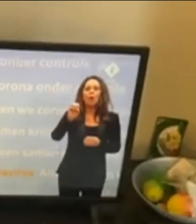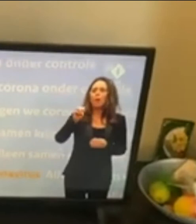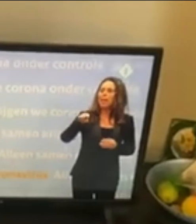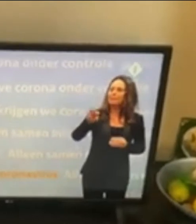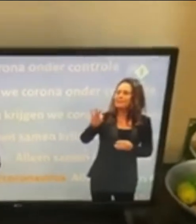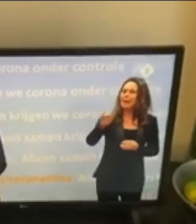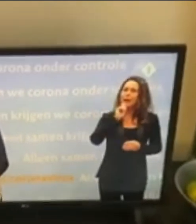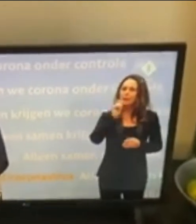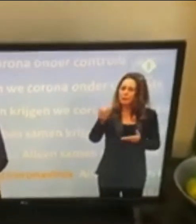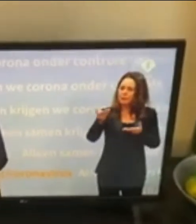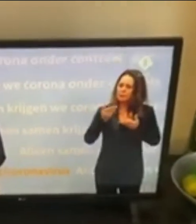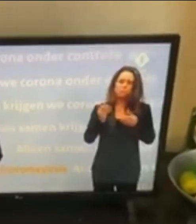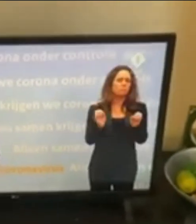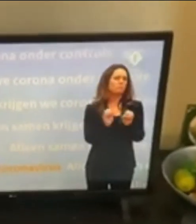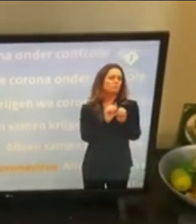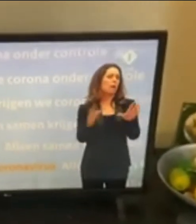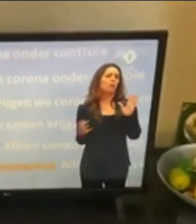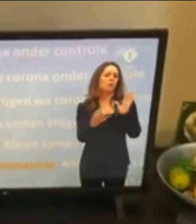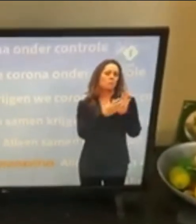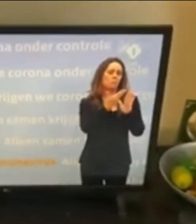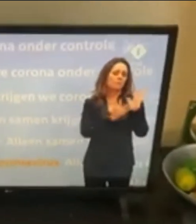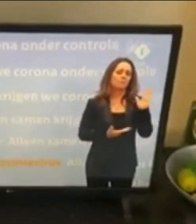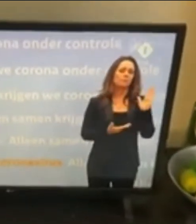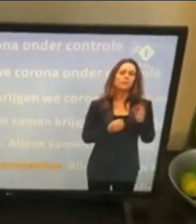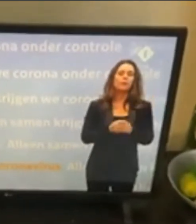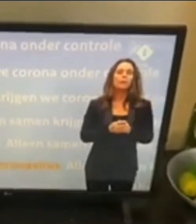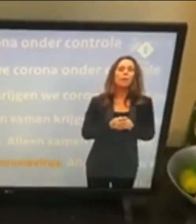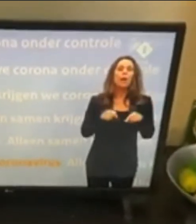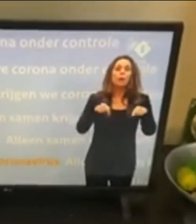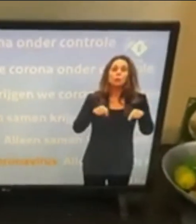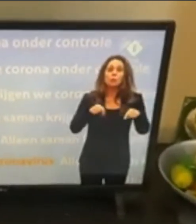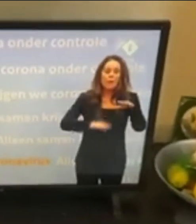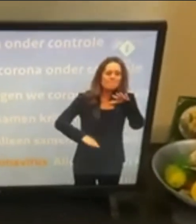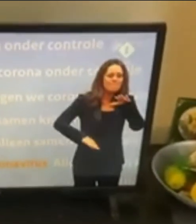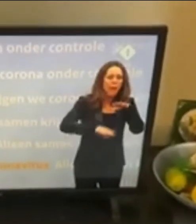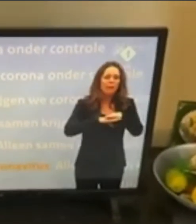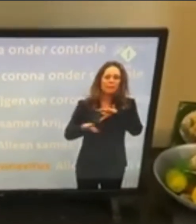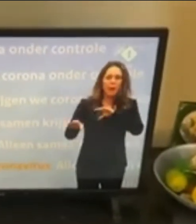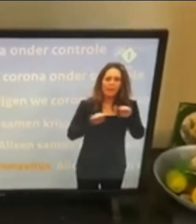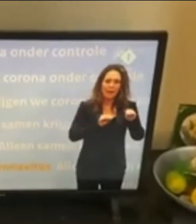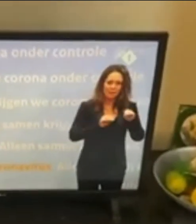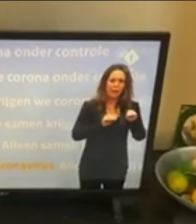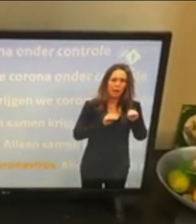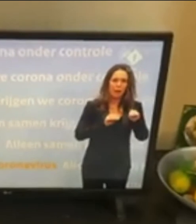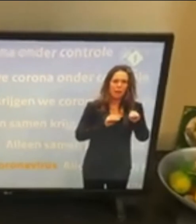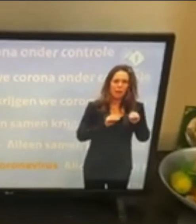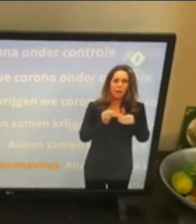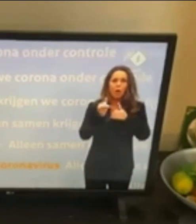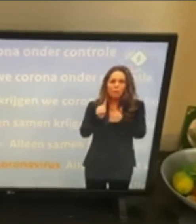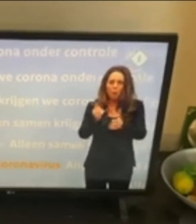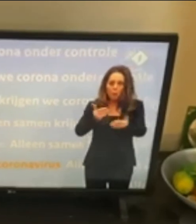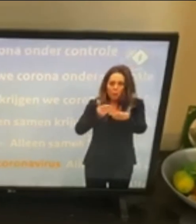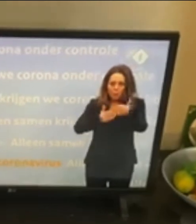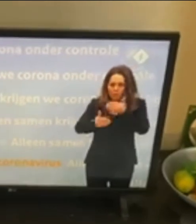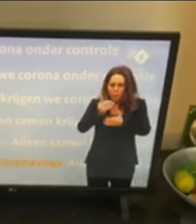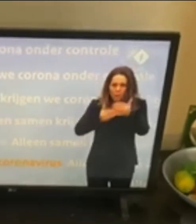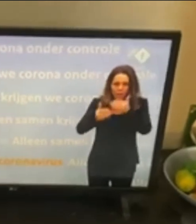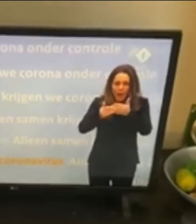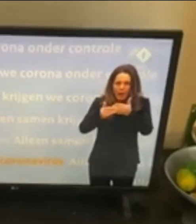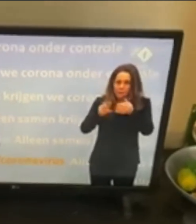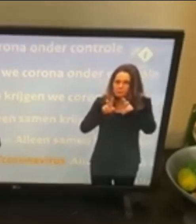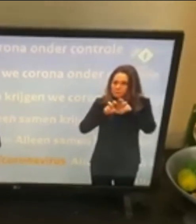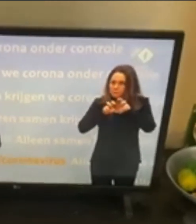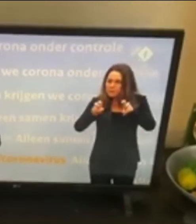is buitengewoon helder. Doe nu het maximale om klaar te staan voor wat er zo dadelijk op ons